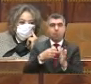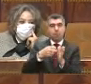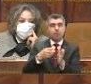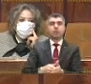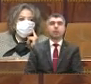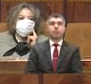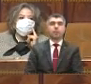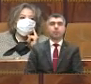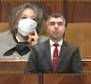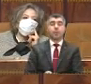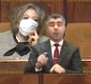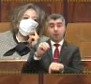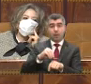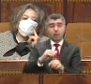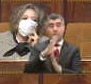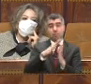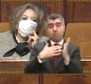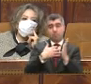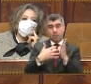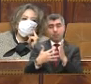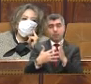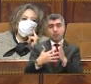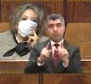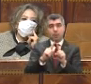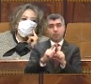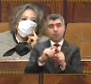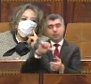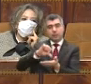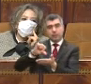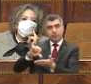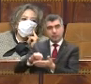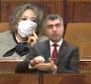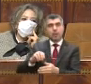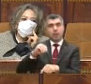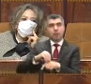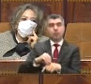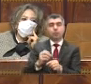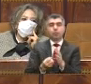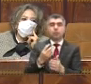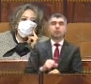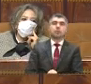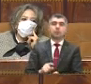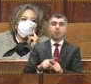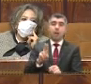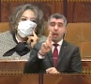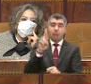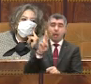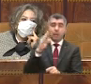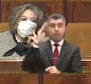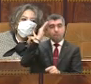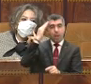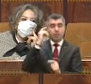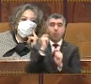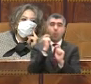بالاضافه الى المخطط اللي جا فيه المحور الاطلسي كاين محور اخر اللي كيربط ما بين الرباط فاس وجده